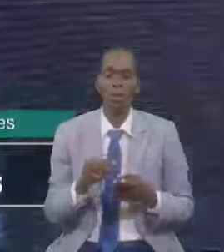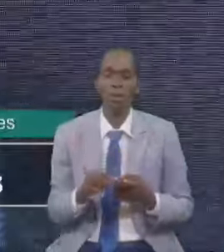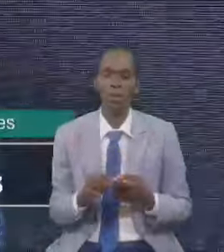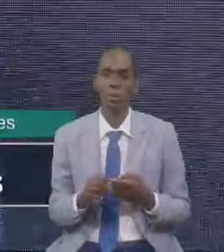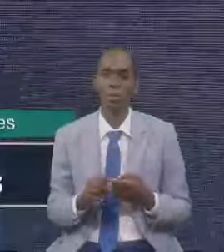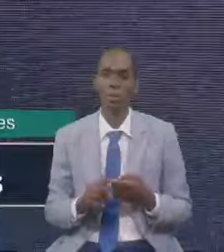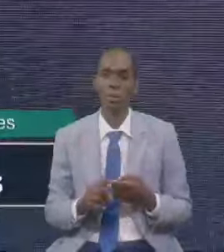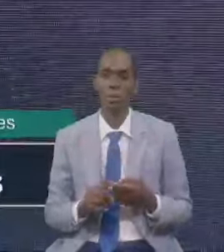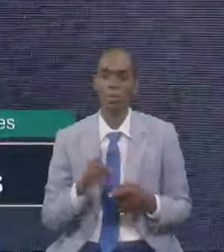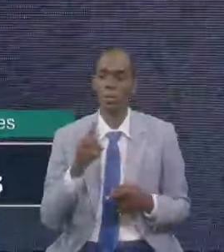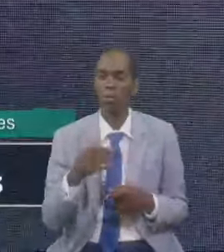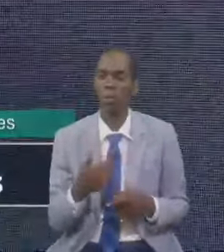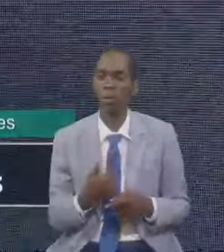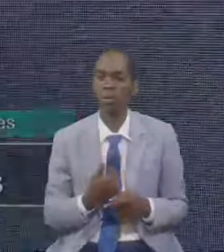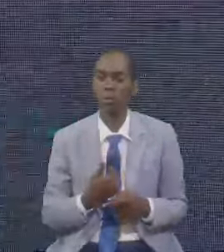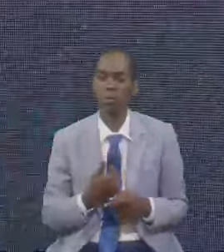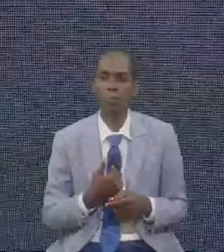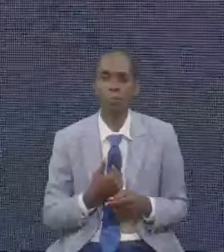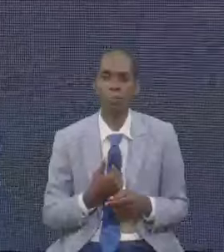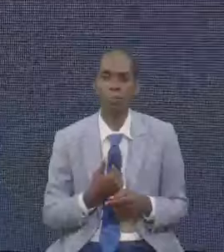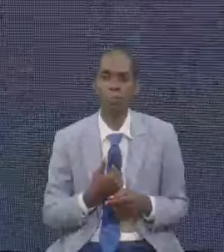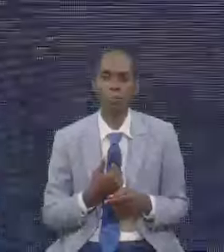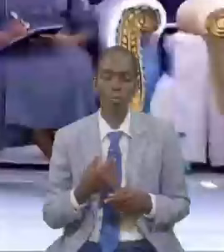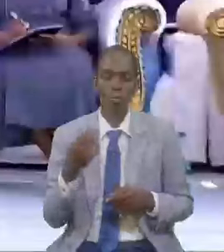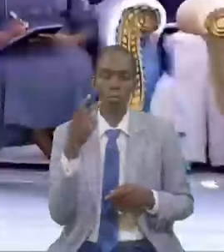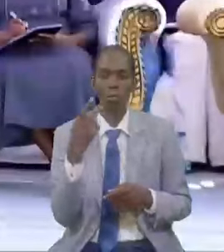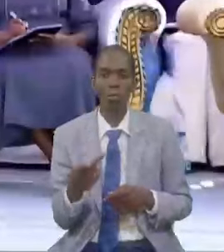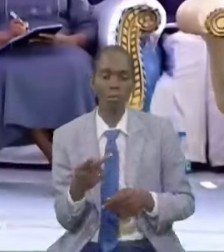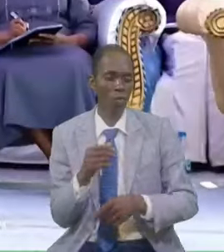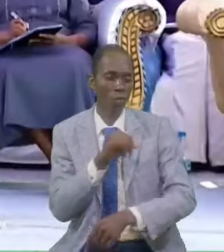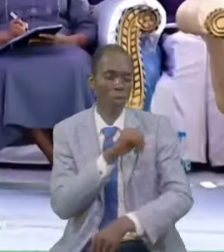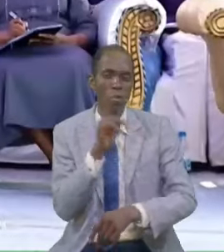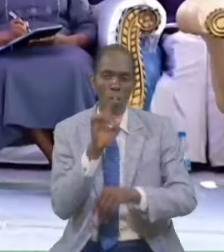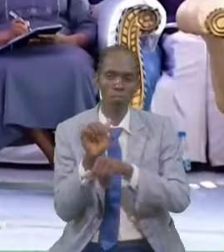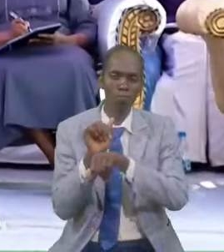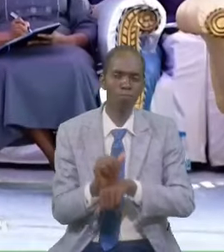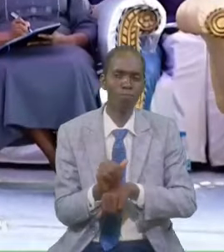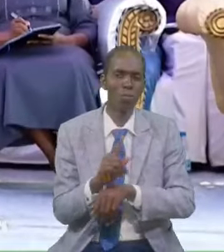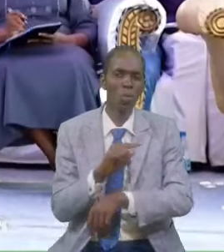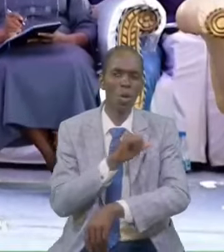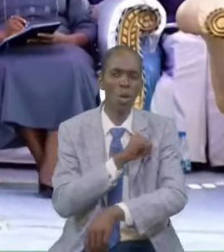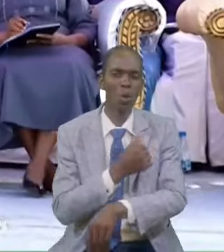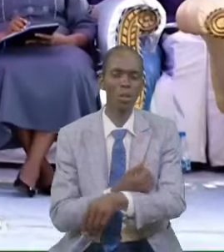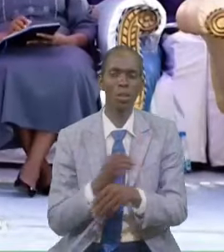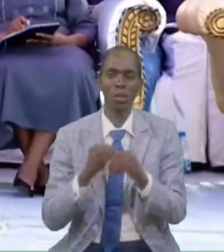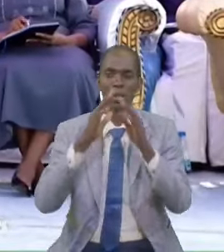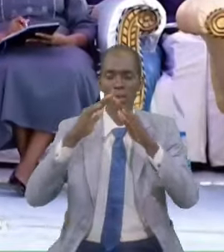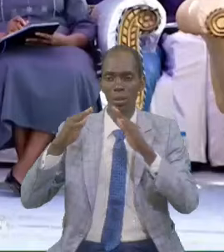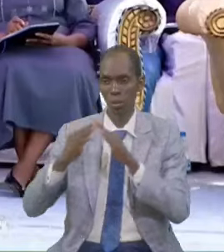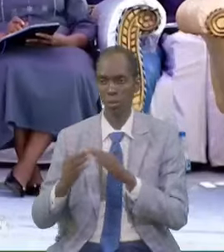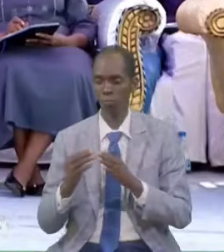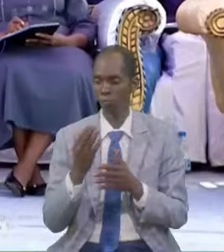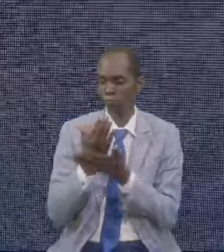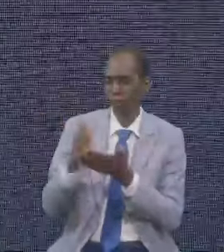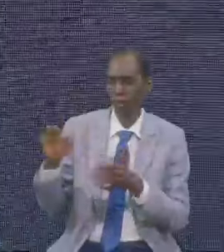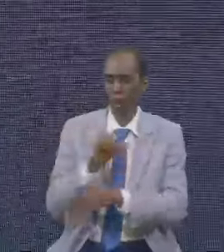చేపట్టుకుంటే వారితో కూడా వెళ్తే authorities in the city, అధికారం గాని నగరంలో గాని లేకపోతే పెద్ద స్థాయిలో